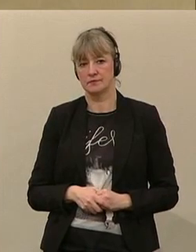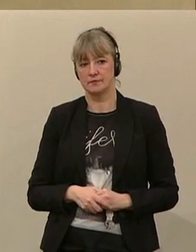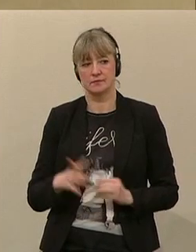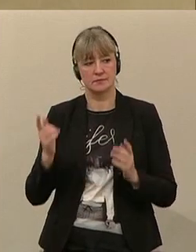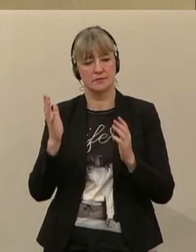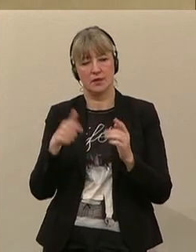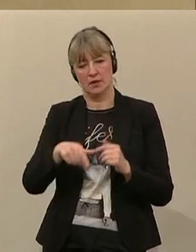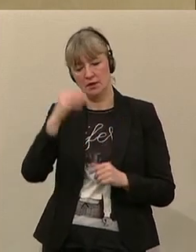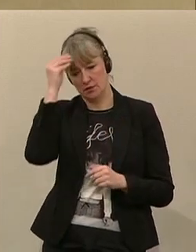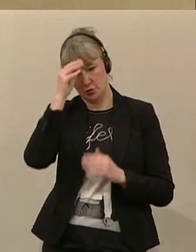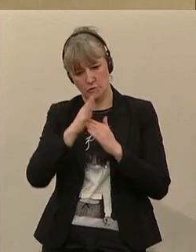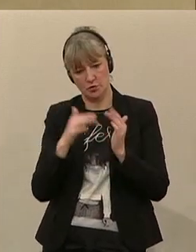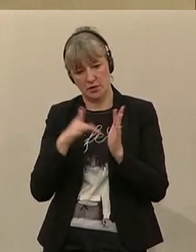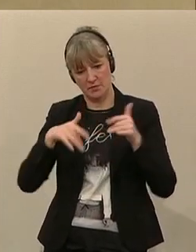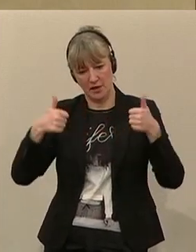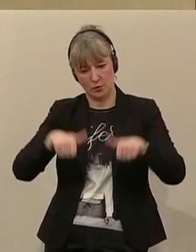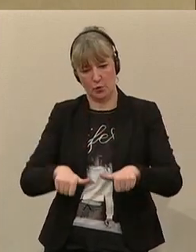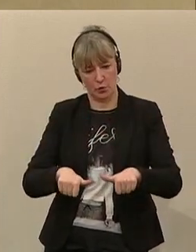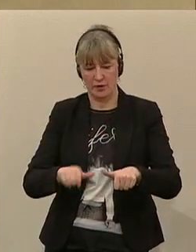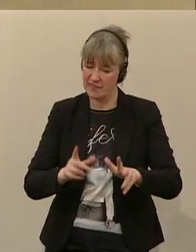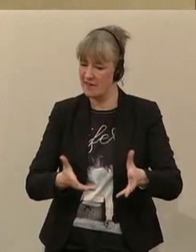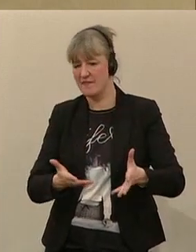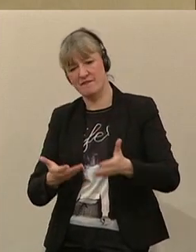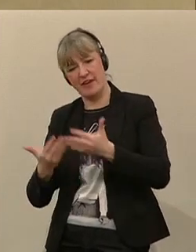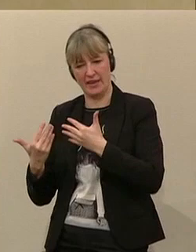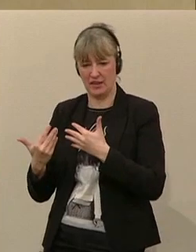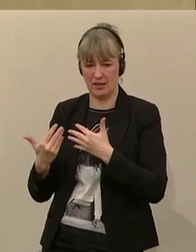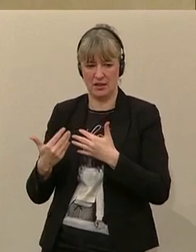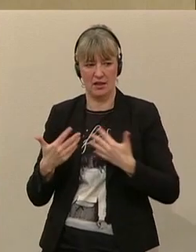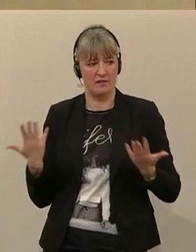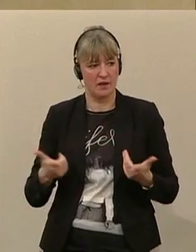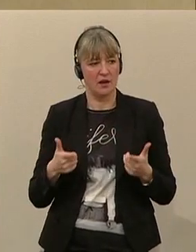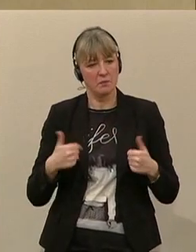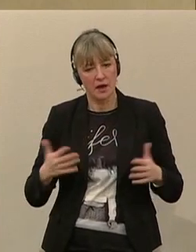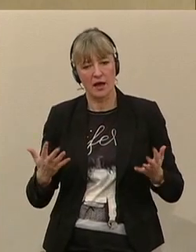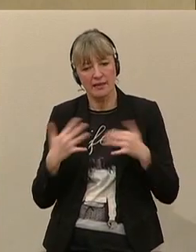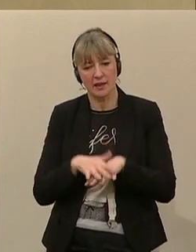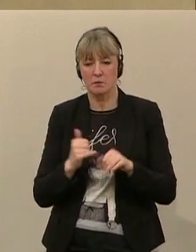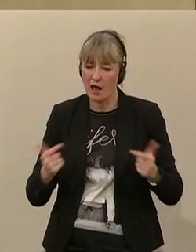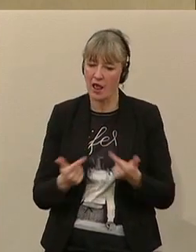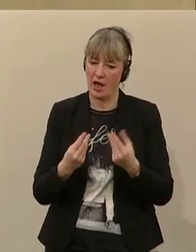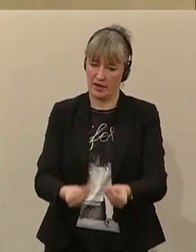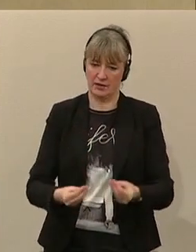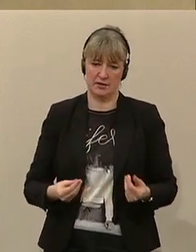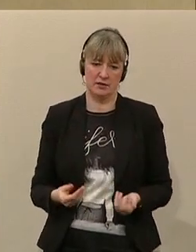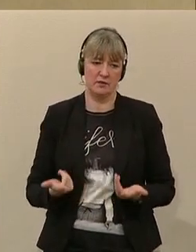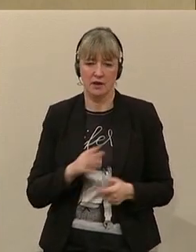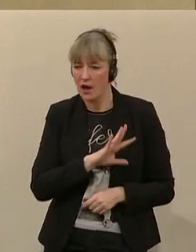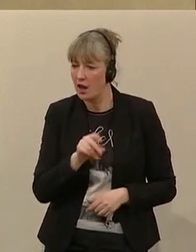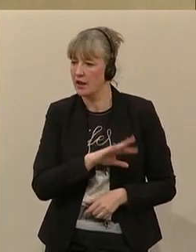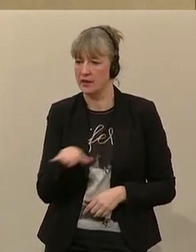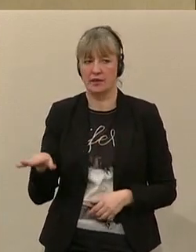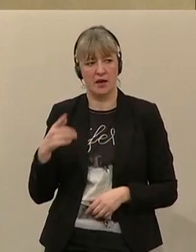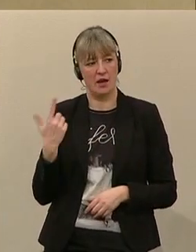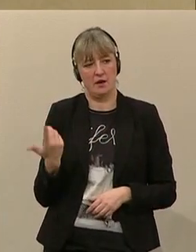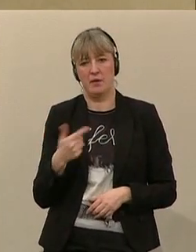System, aus dem Schulsystem zu nehmen, der Integration oder der Zuwanderung, das den Schulen zu erleichtern, eben den Kindern und allen Kindern, da geht es ja nicht